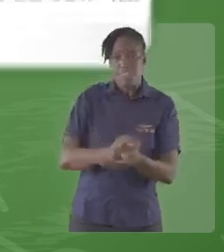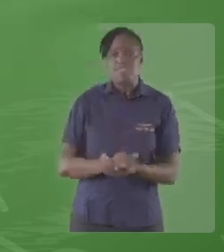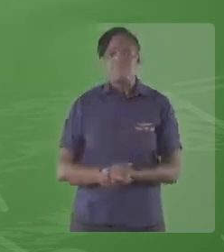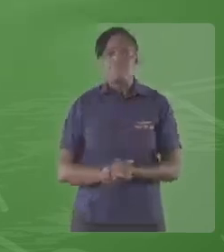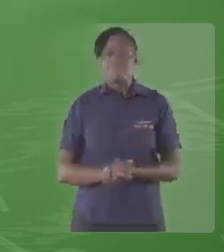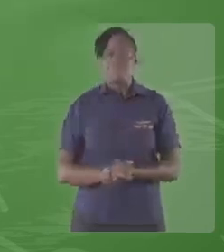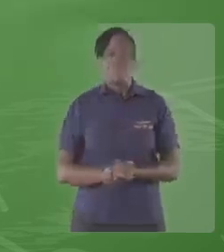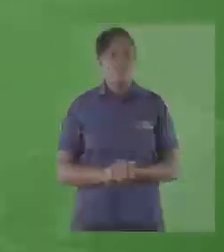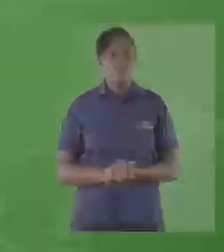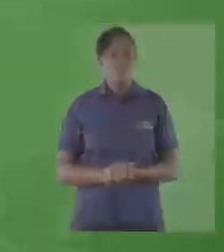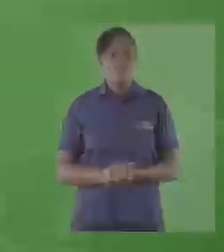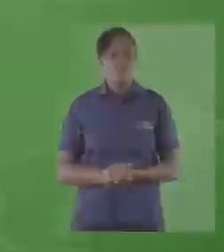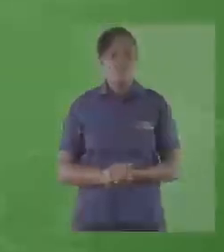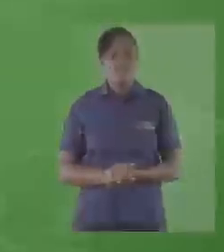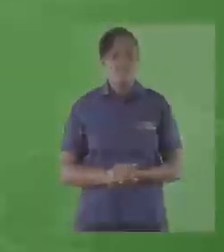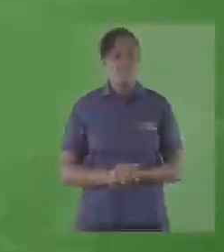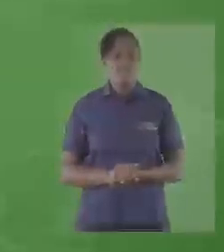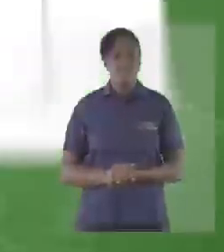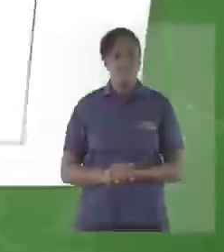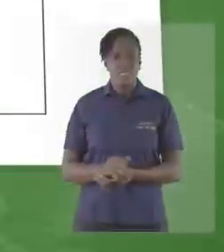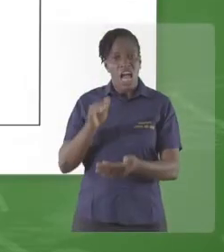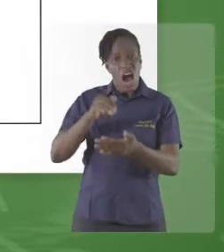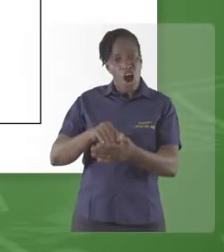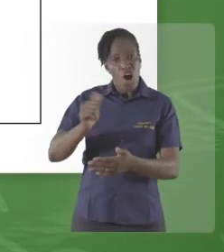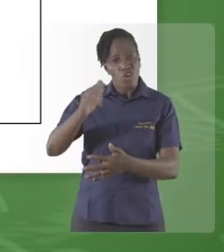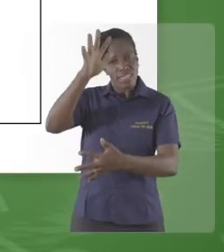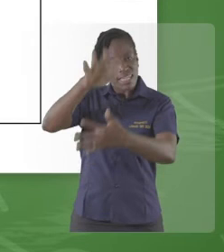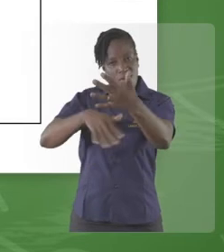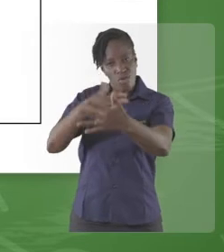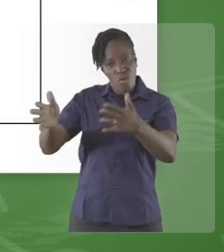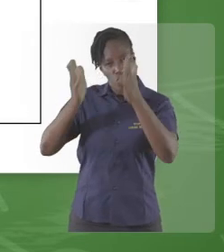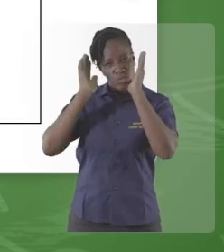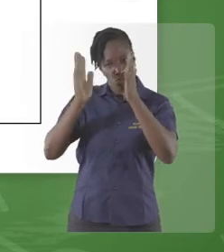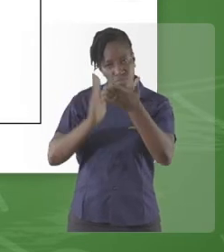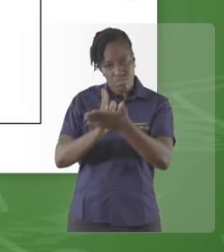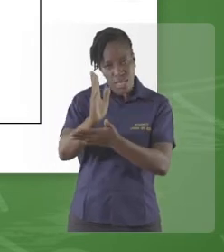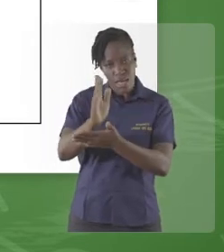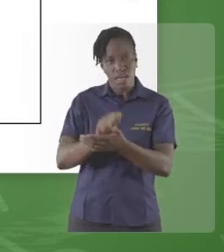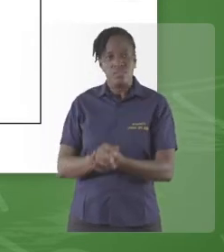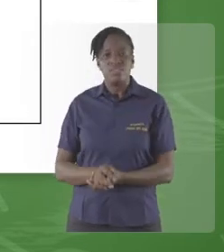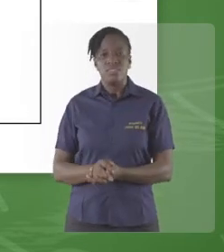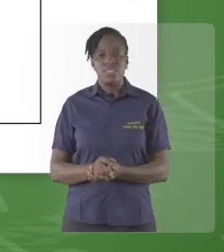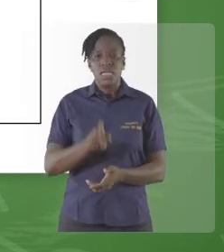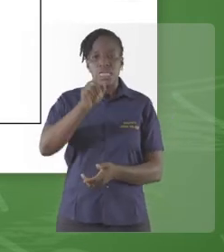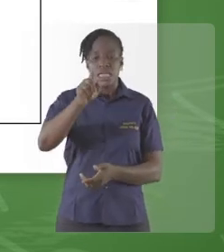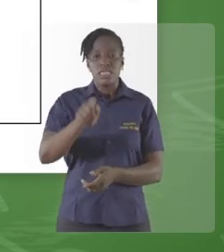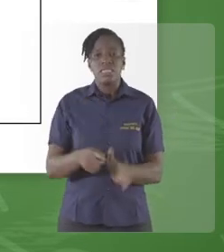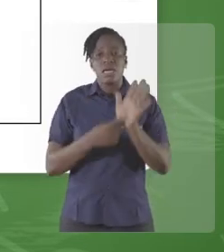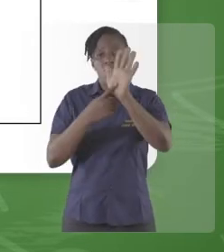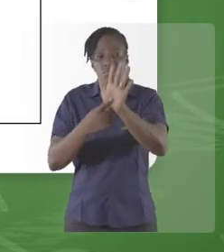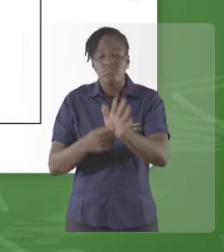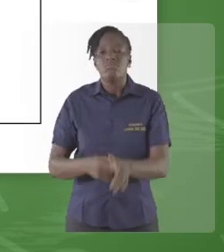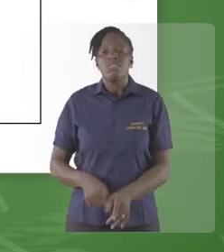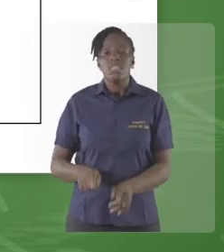l'heure. Et effectivement, vous voyez le tableau qui suit. Il nous donne les